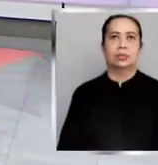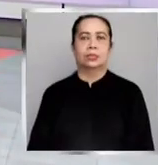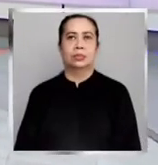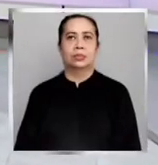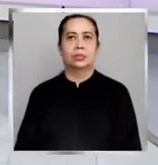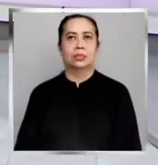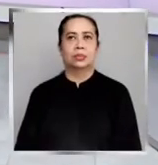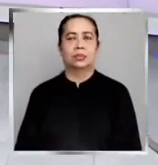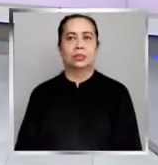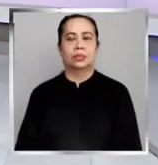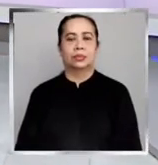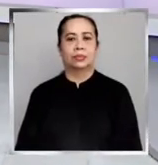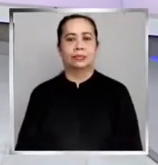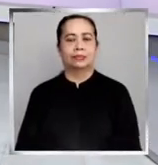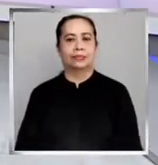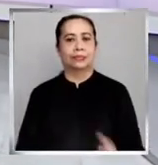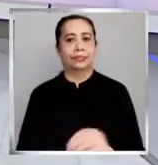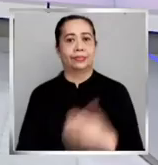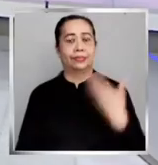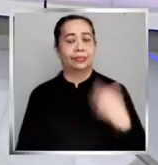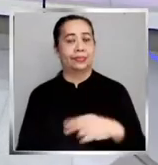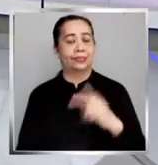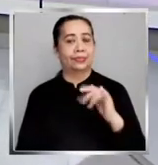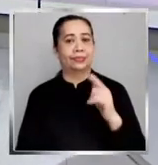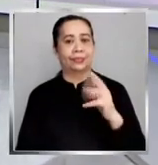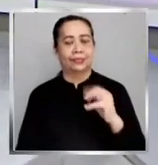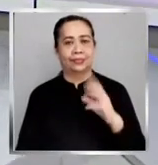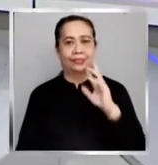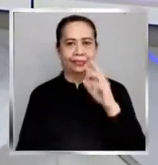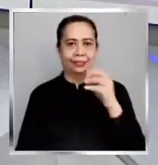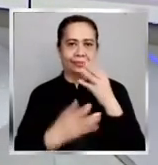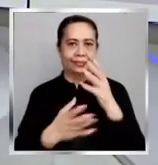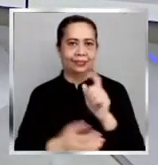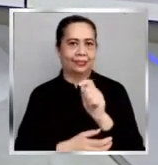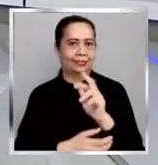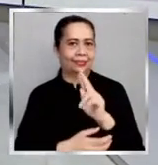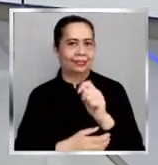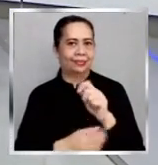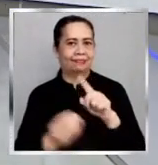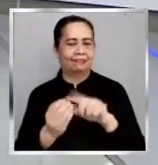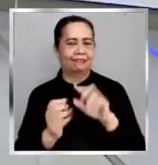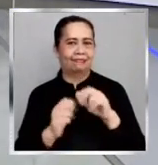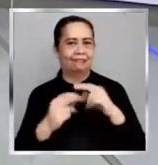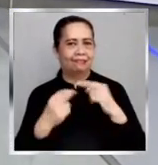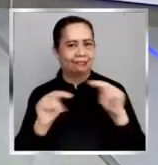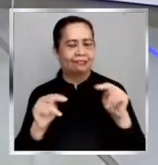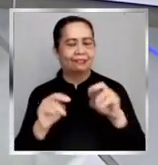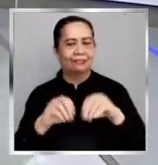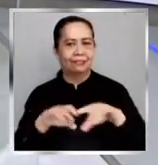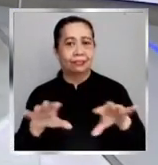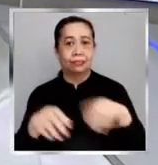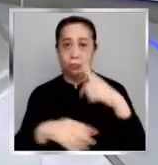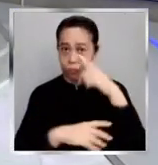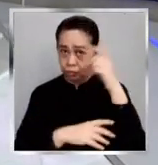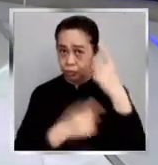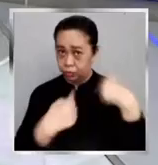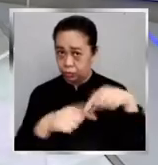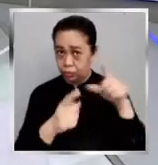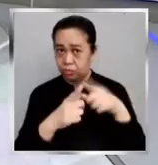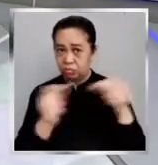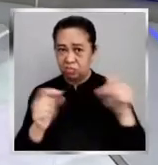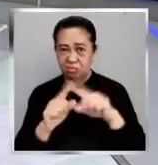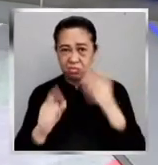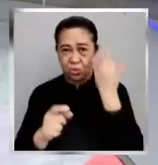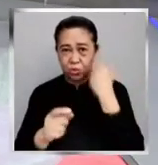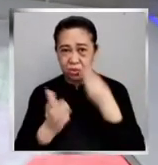Gabi mga kapuso. Ako po ang inyong Kuya Kim na magbibigay sa inyo ng trivia sa likod ng mga trending na balita. Pangarap po rin bang mag-Japan pero kapos pa ang travel